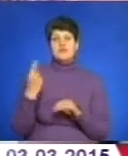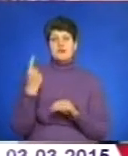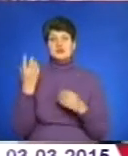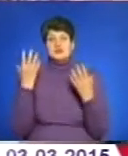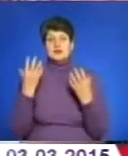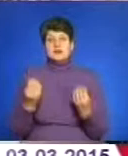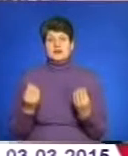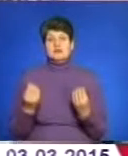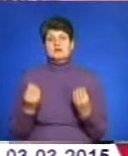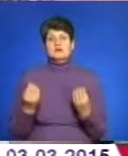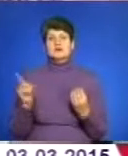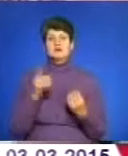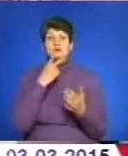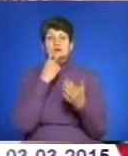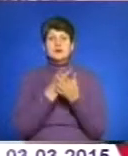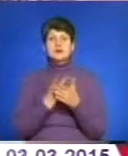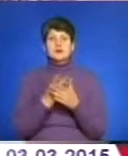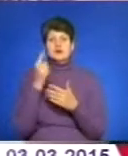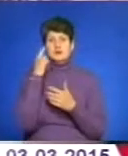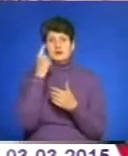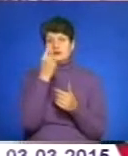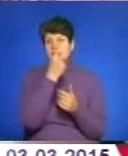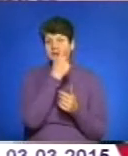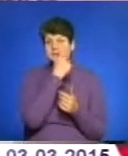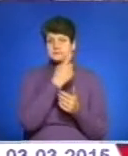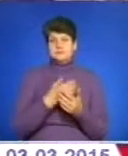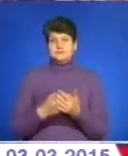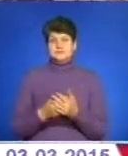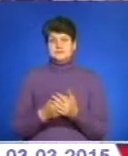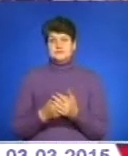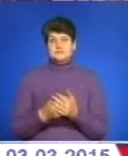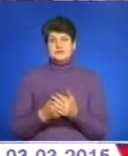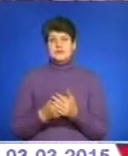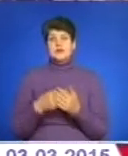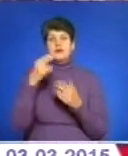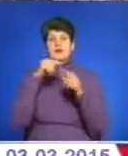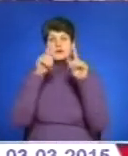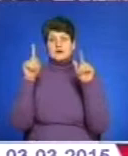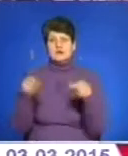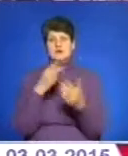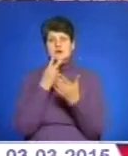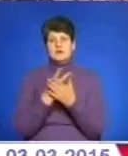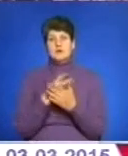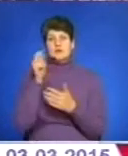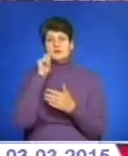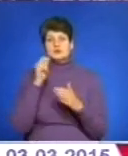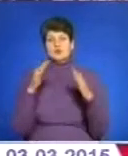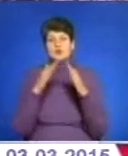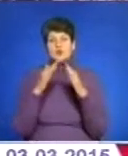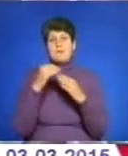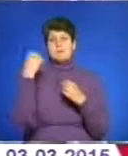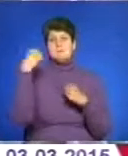день, щоб побачити все це на власні очі. Картини експонуються в Тернопільському українському домі